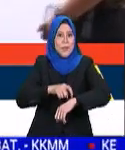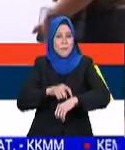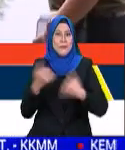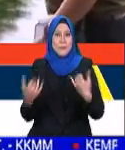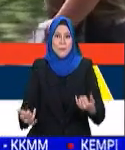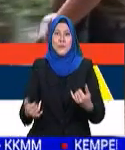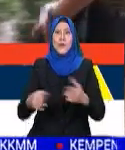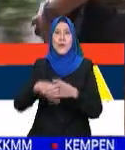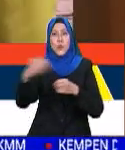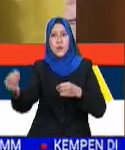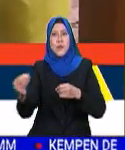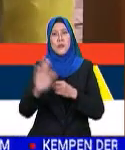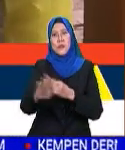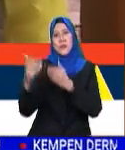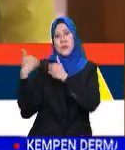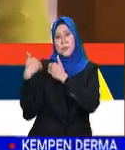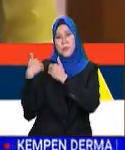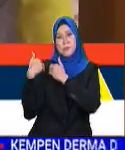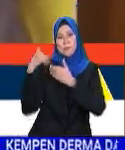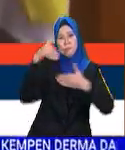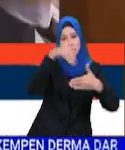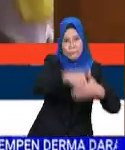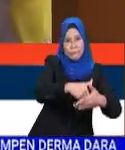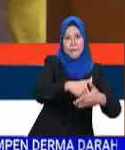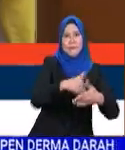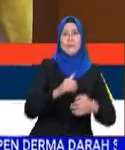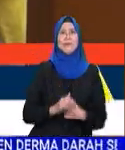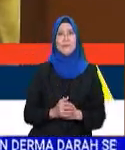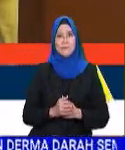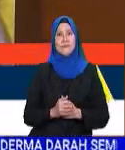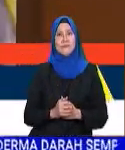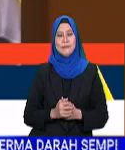keluar melaksanakan tanggungjawab anda. Baik.